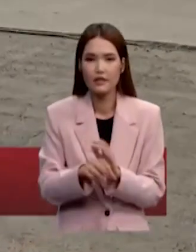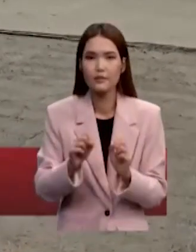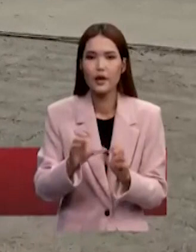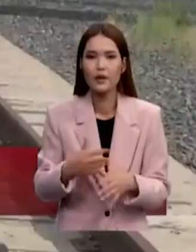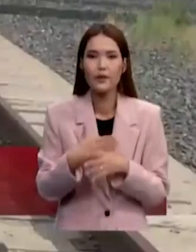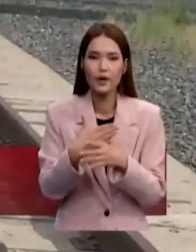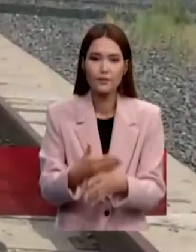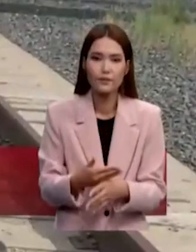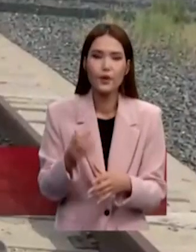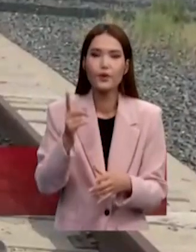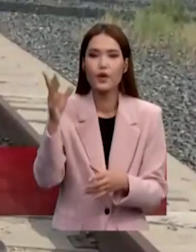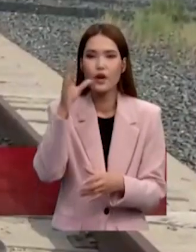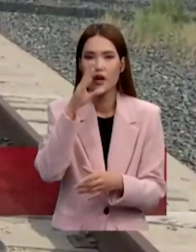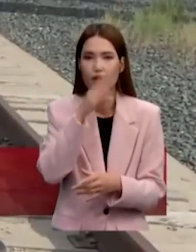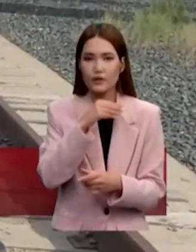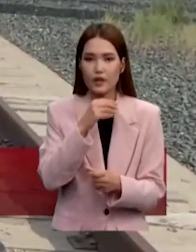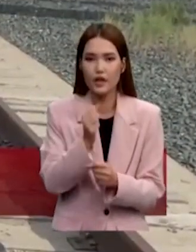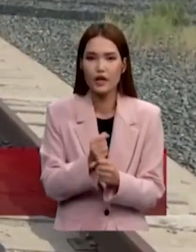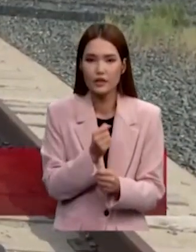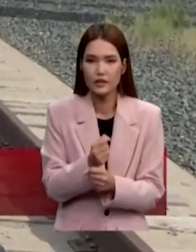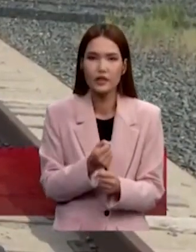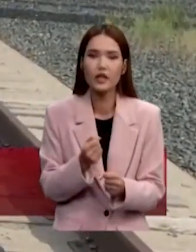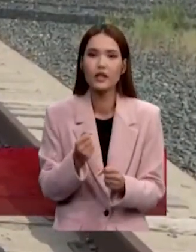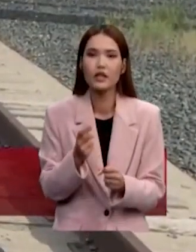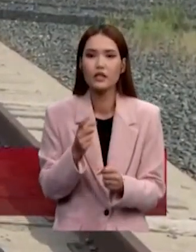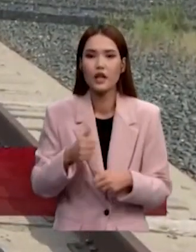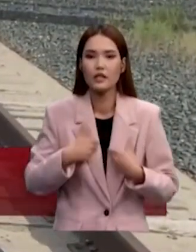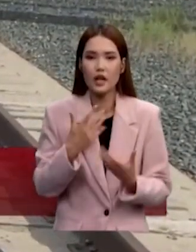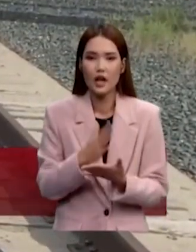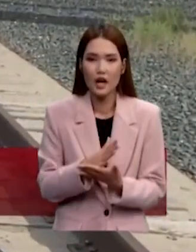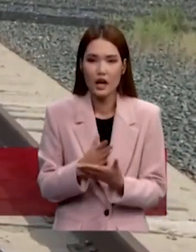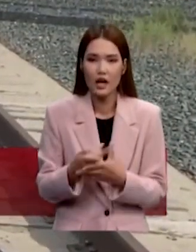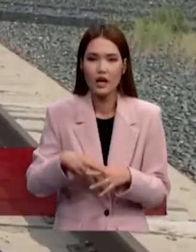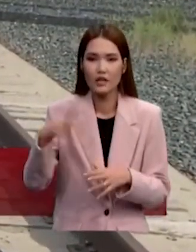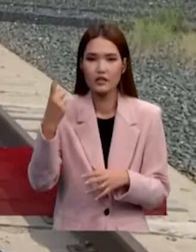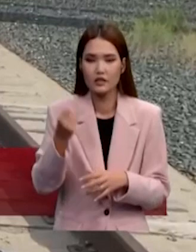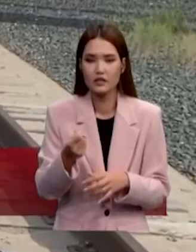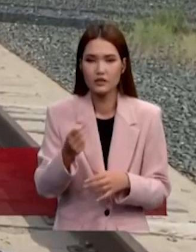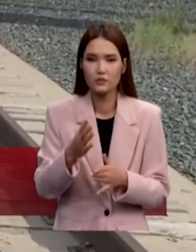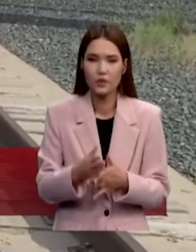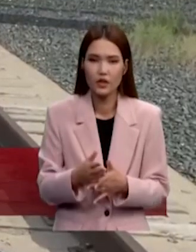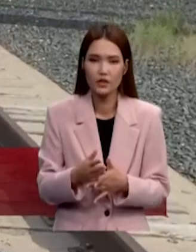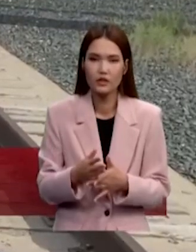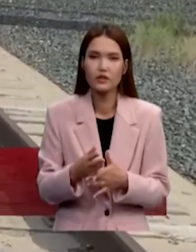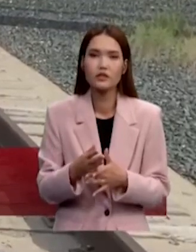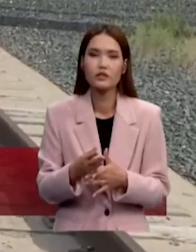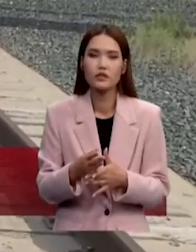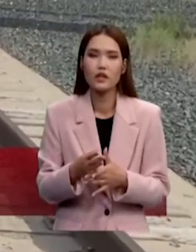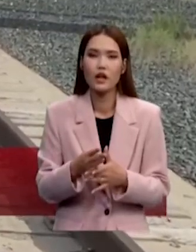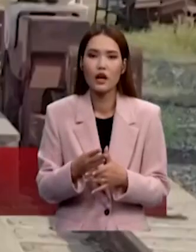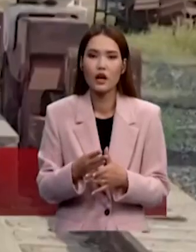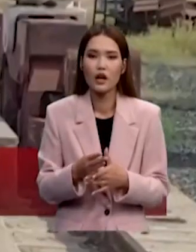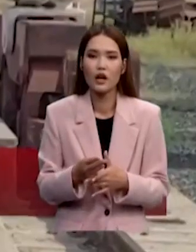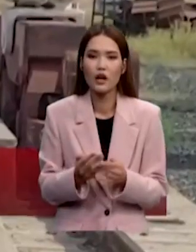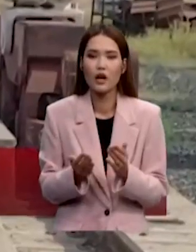Овощехранилище, хранилище для мясных колбасных изделий, ну, для продуктов питания. Порт